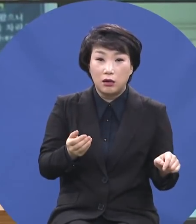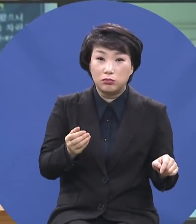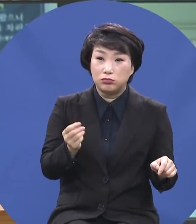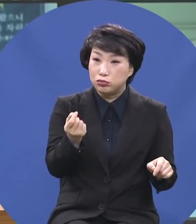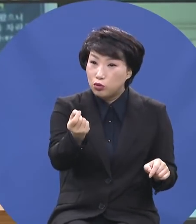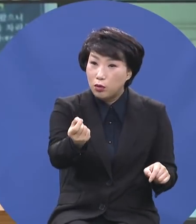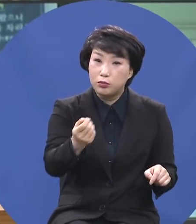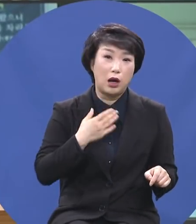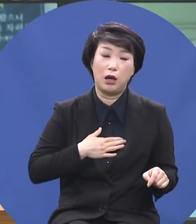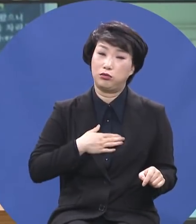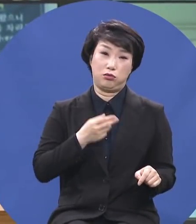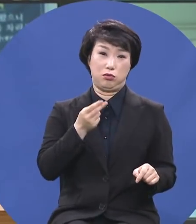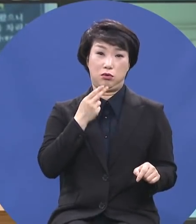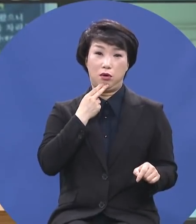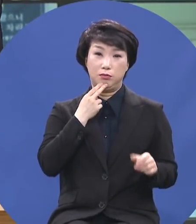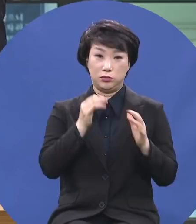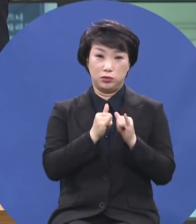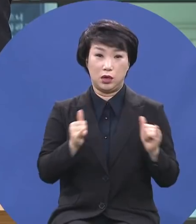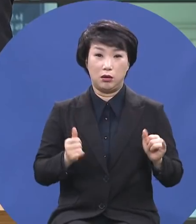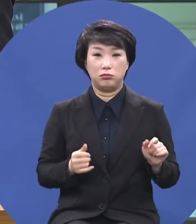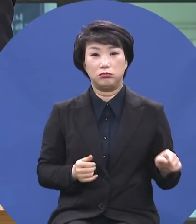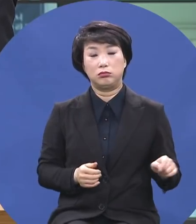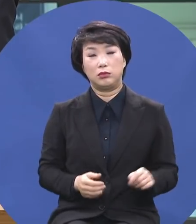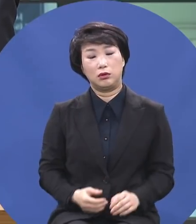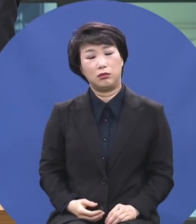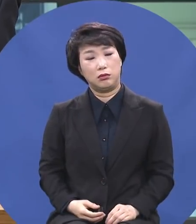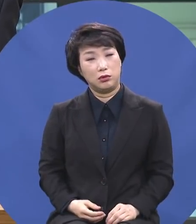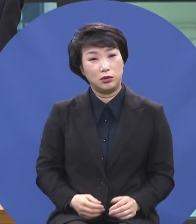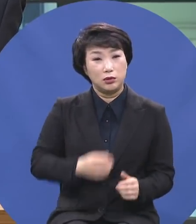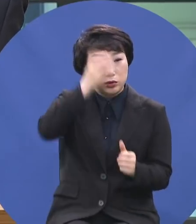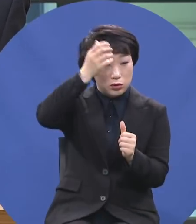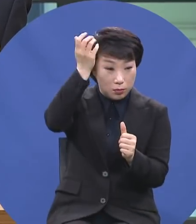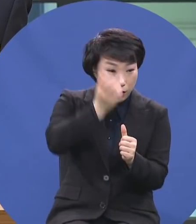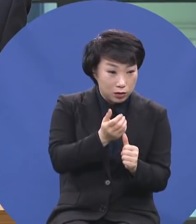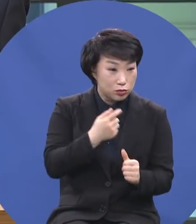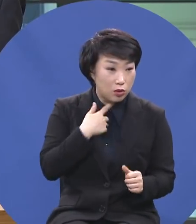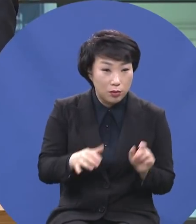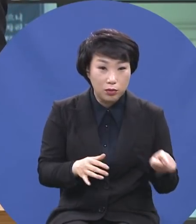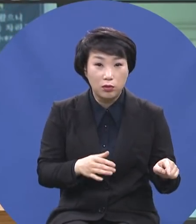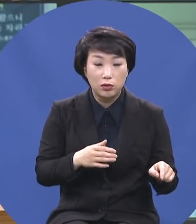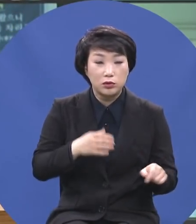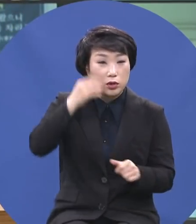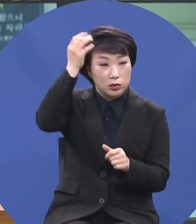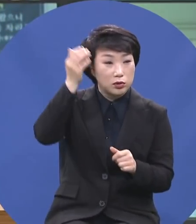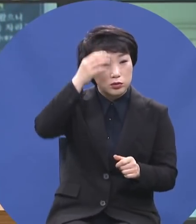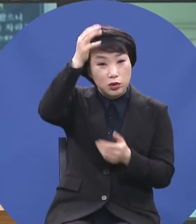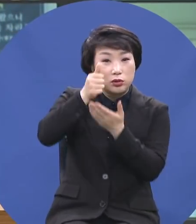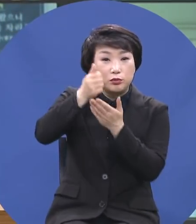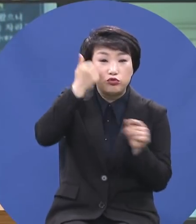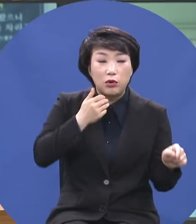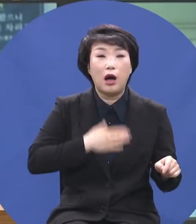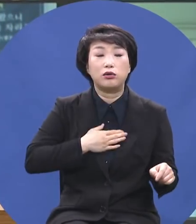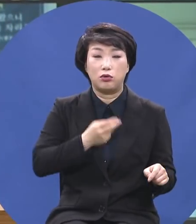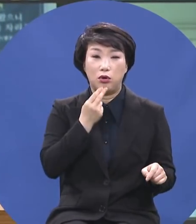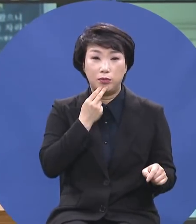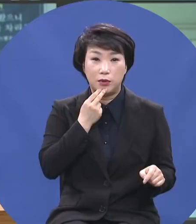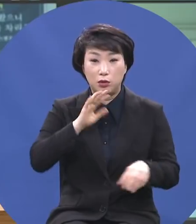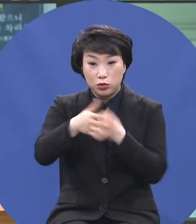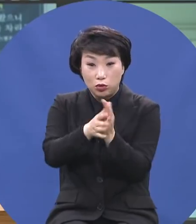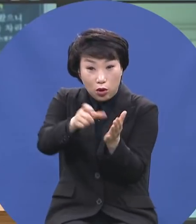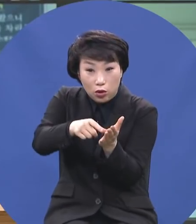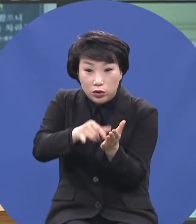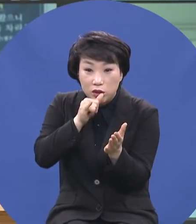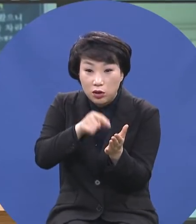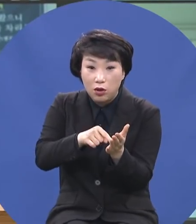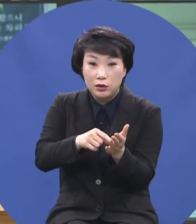전혀 모르는 사람에 불구하고 받지도 못한 사람이요 알지도 못하는 사람이라고 본문에